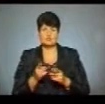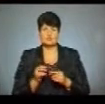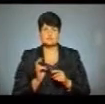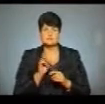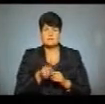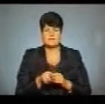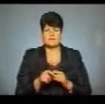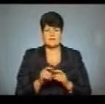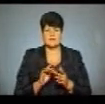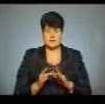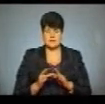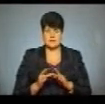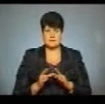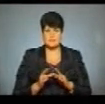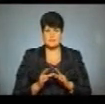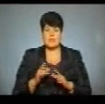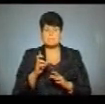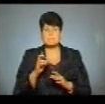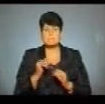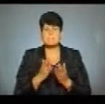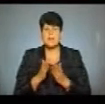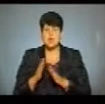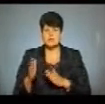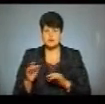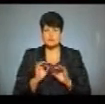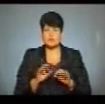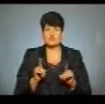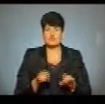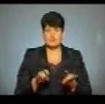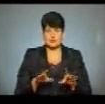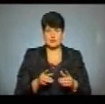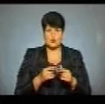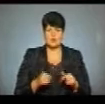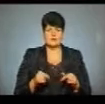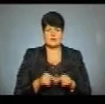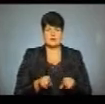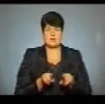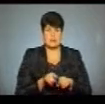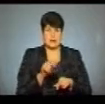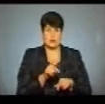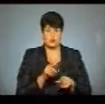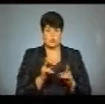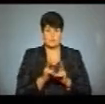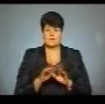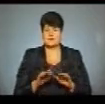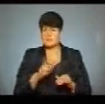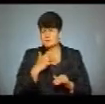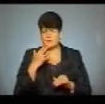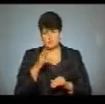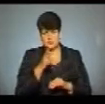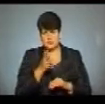інтернет. Бібліотекар Надія Качуровська розповіла, чому вирішили організувати таку зустріч. Діти дуже багато